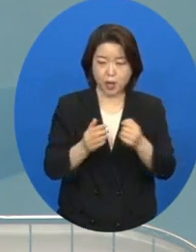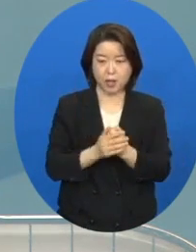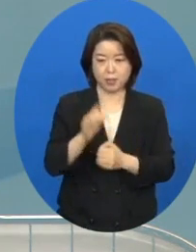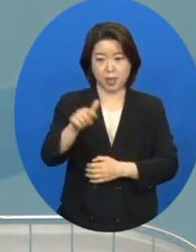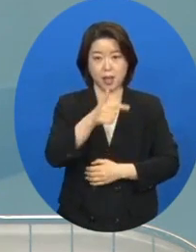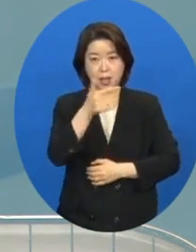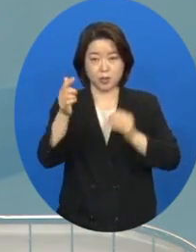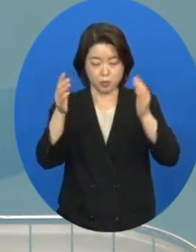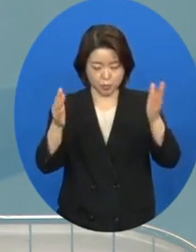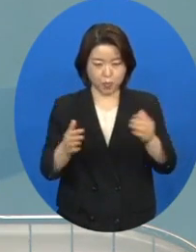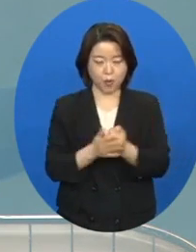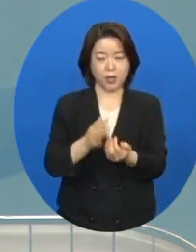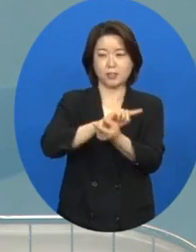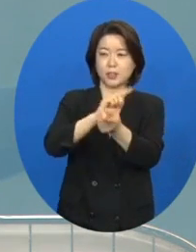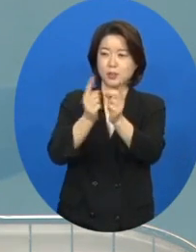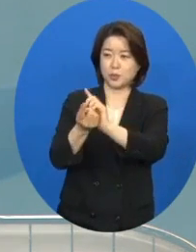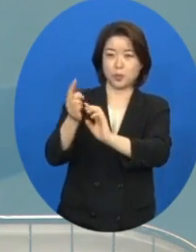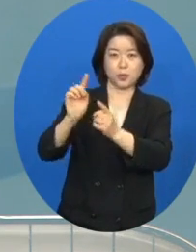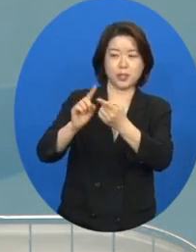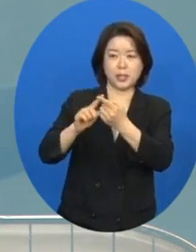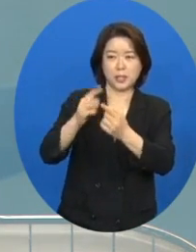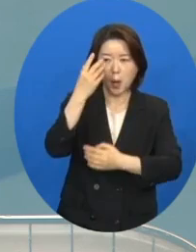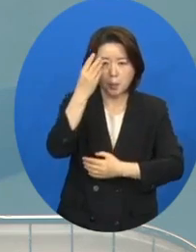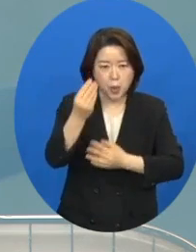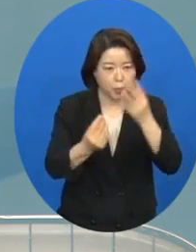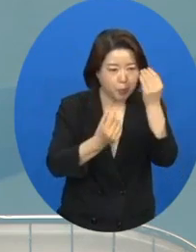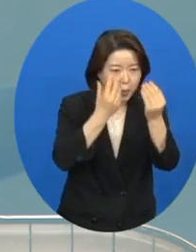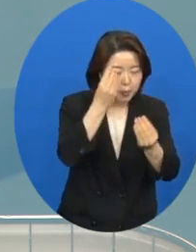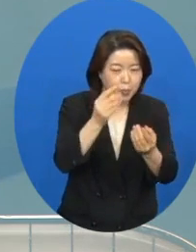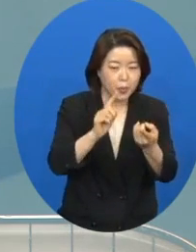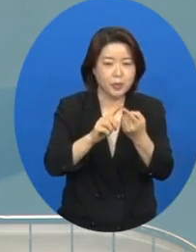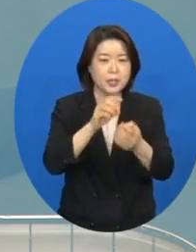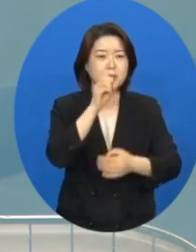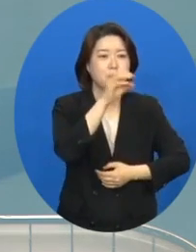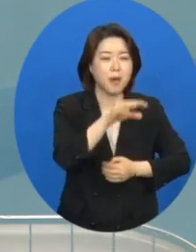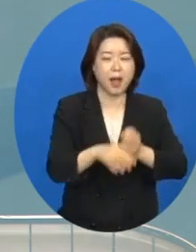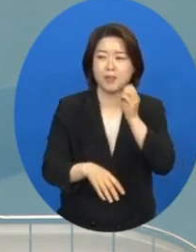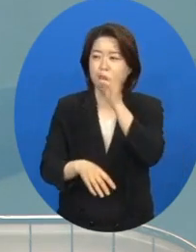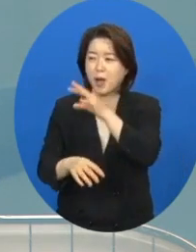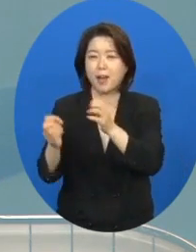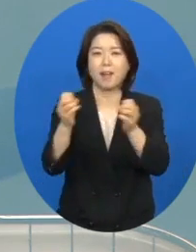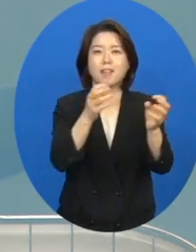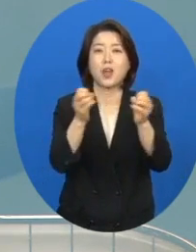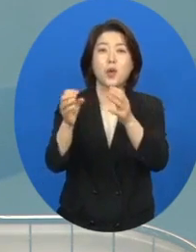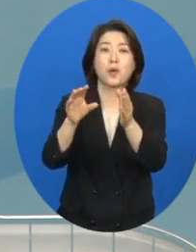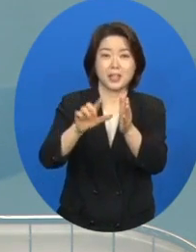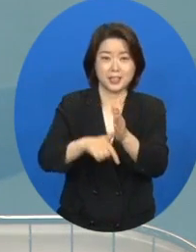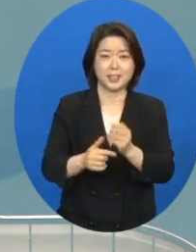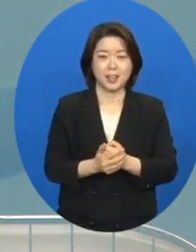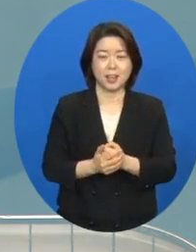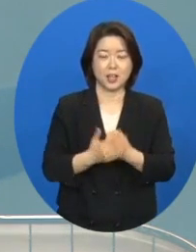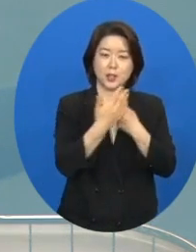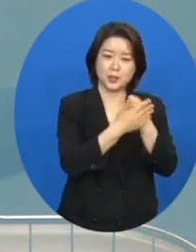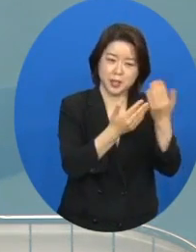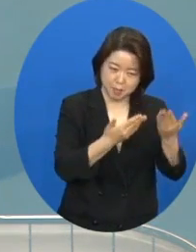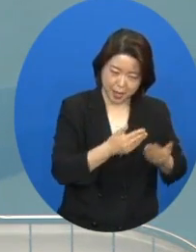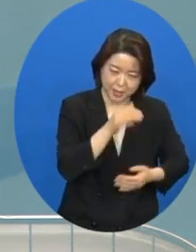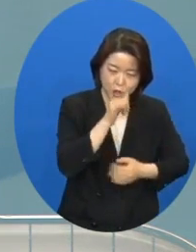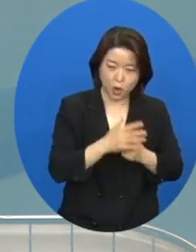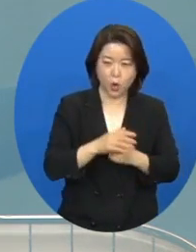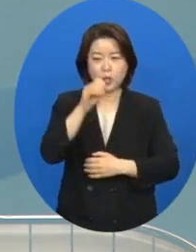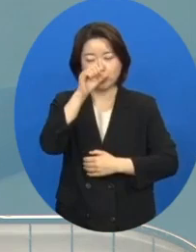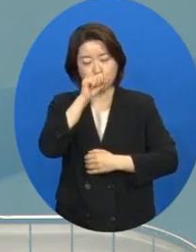하루 동안에 서로에 대해서 보았던 것을 말해주는 시간입니다. 아주 은혜 받았던 일, 좋았던